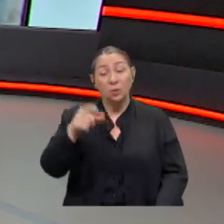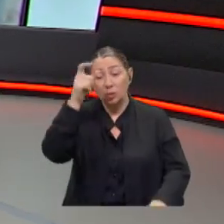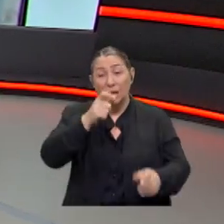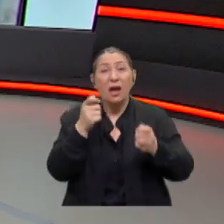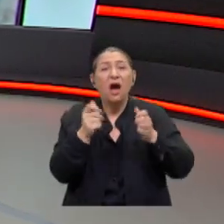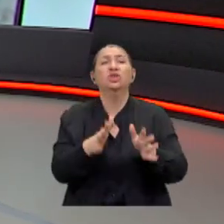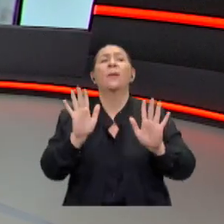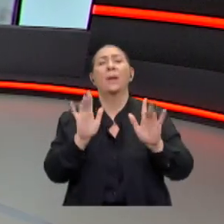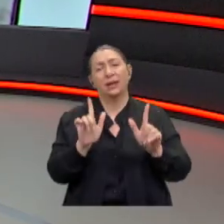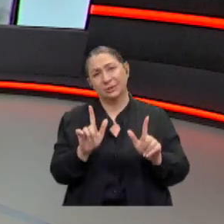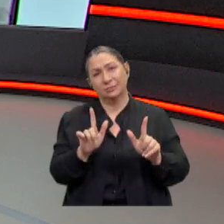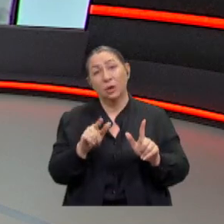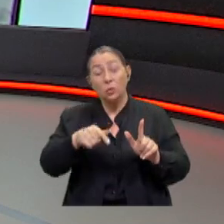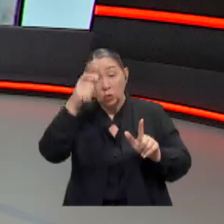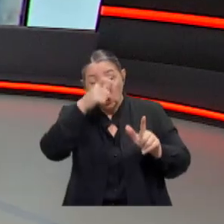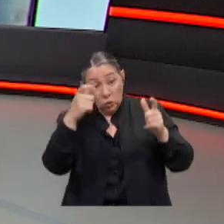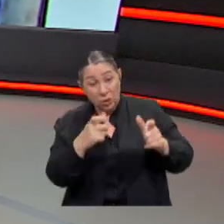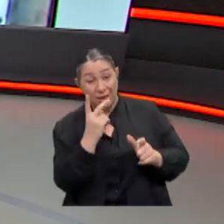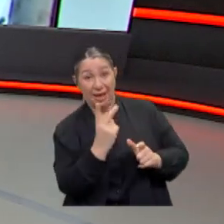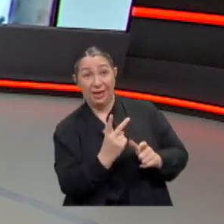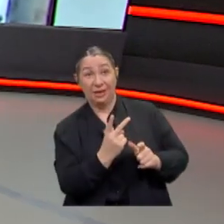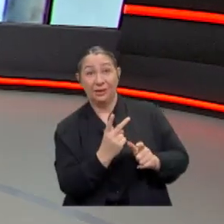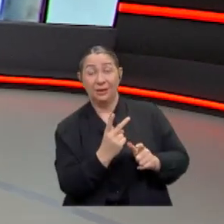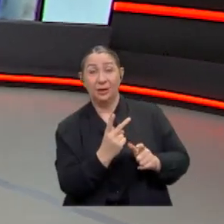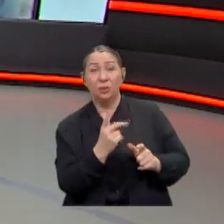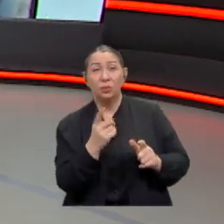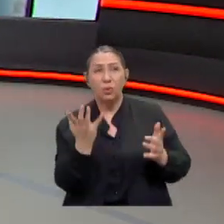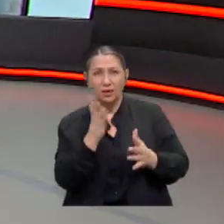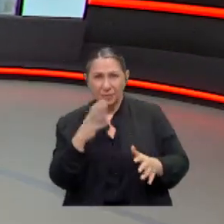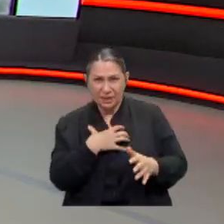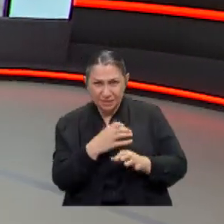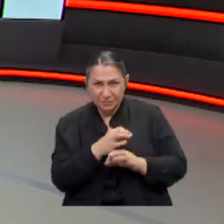ülke israf etmemek lazım bu ülke ya Bu kadar mı sahipsiz bekar